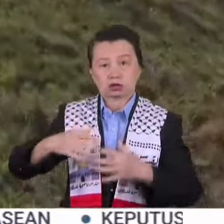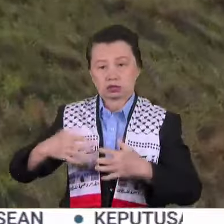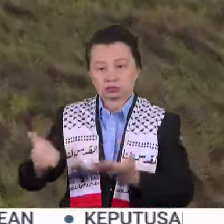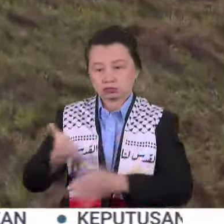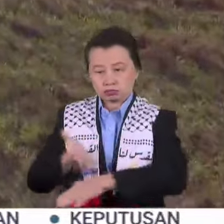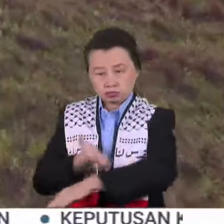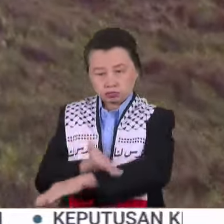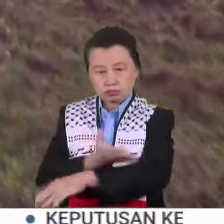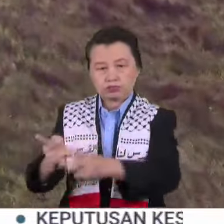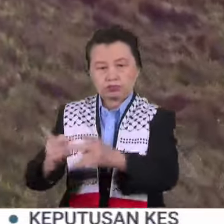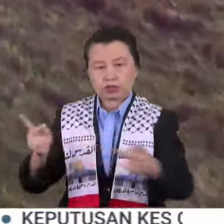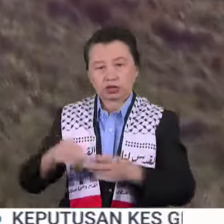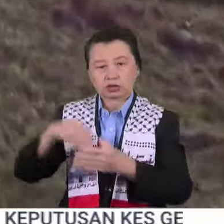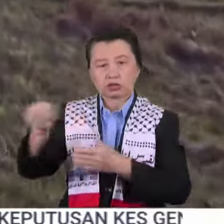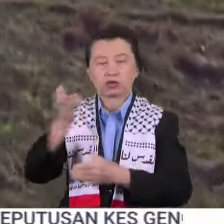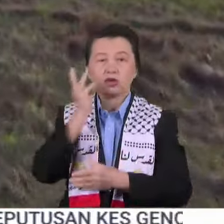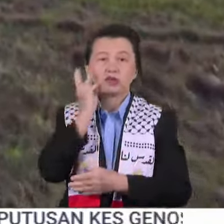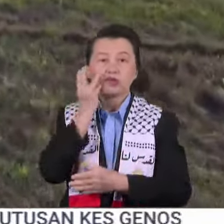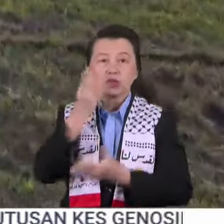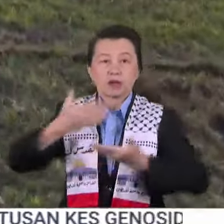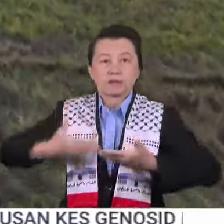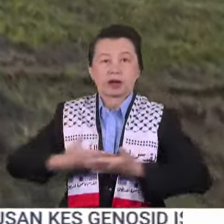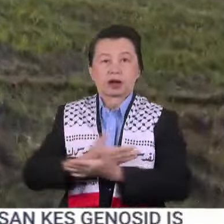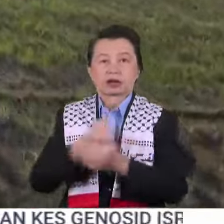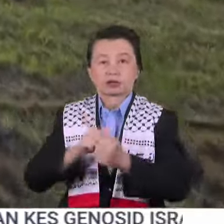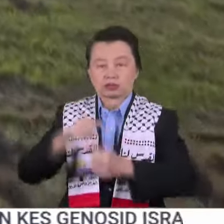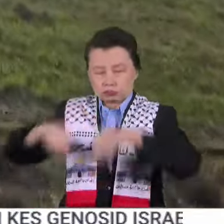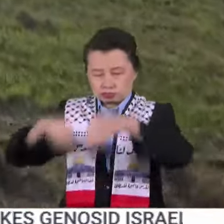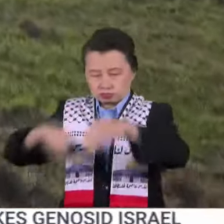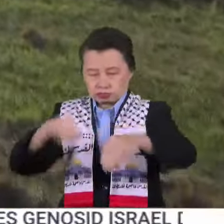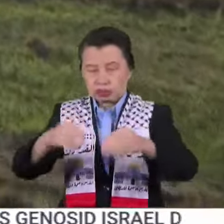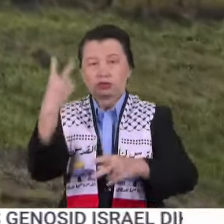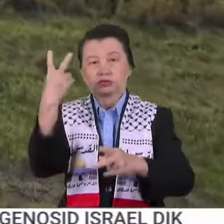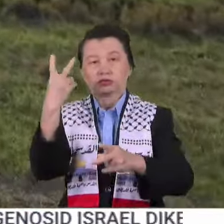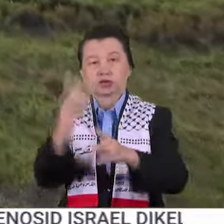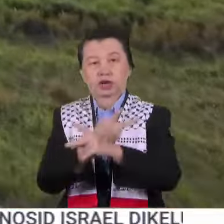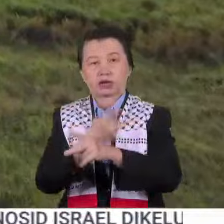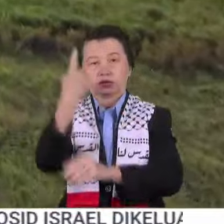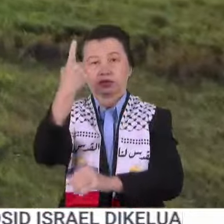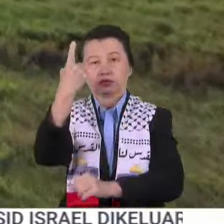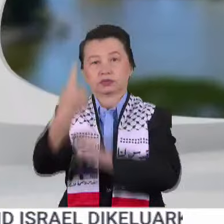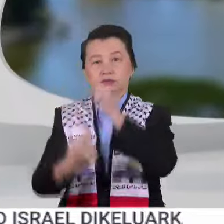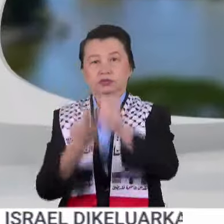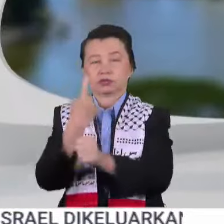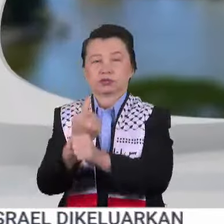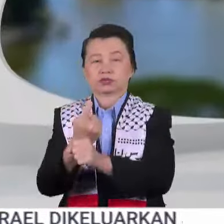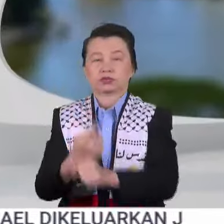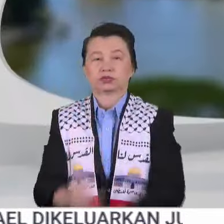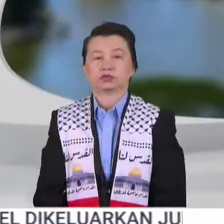dibangunkan sebagai kawasan pengeluaran beras baru dengan tuaian dua kali setahun.